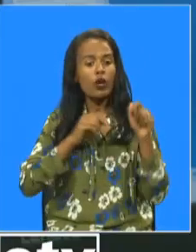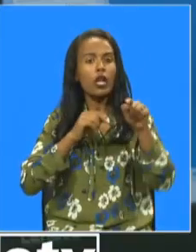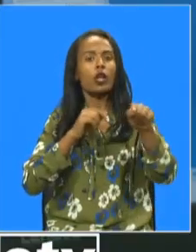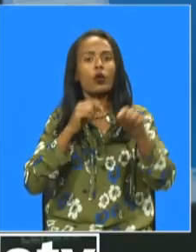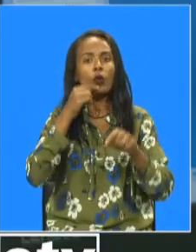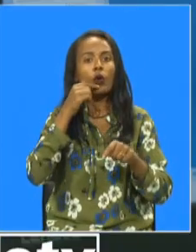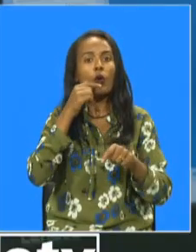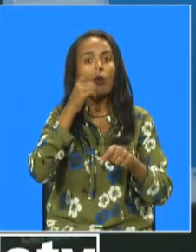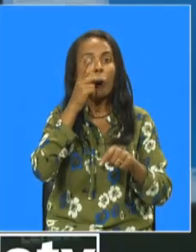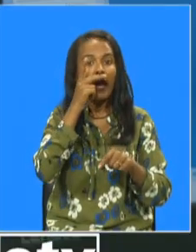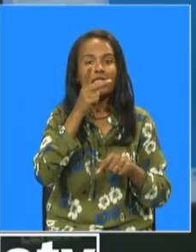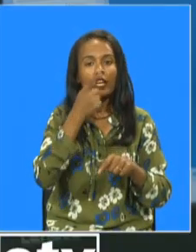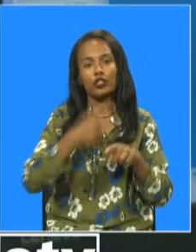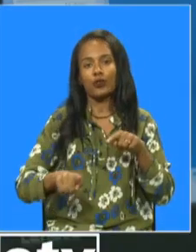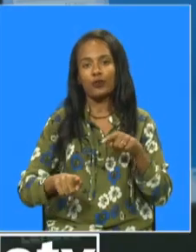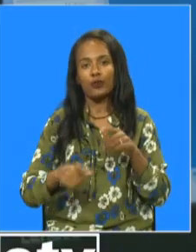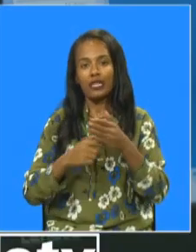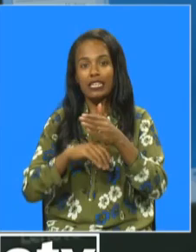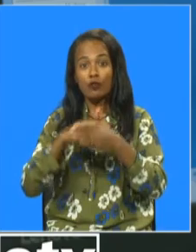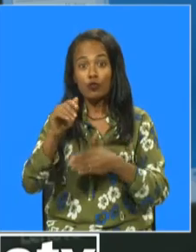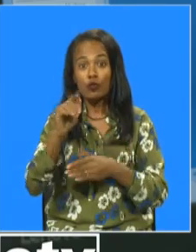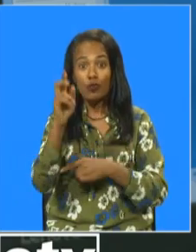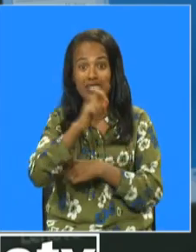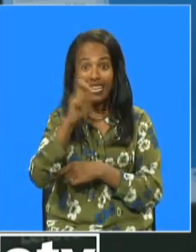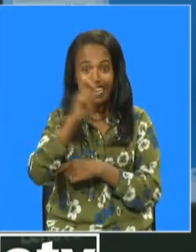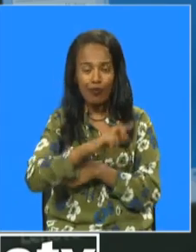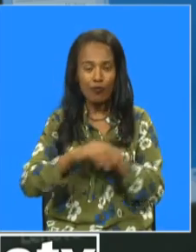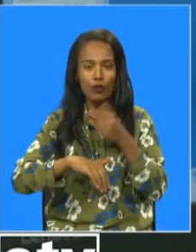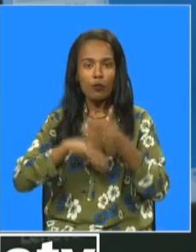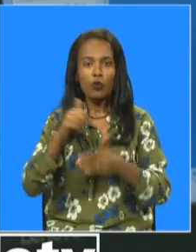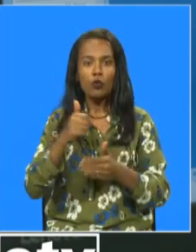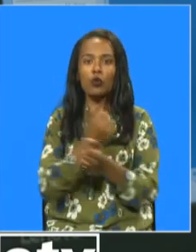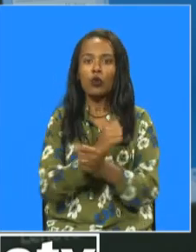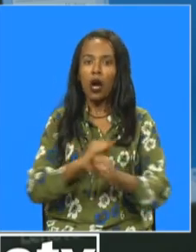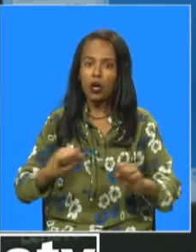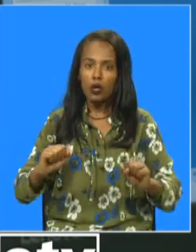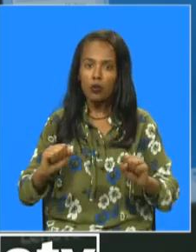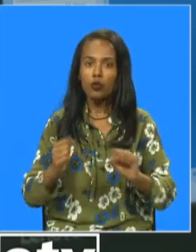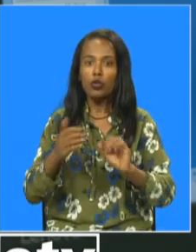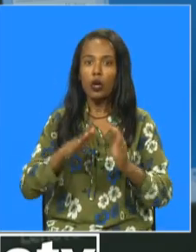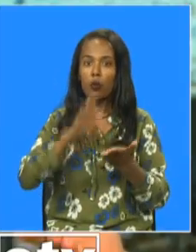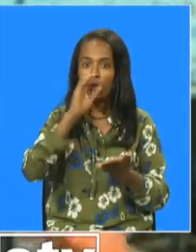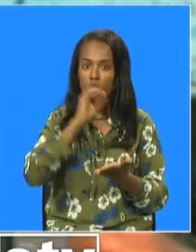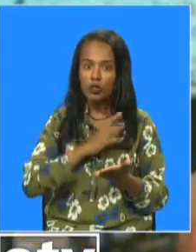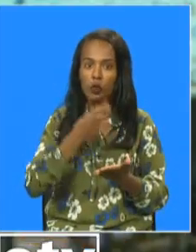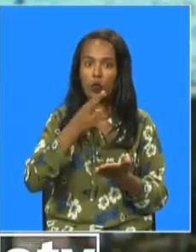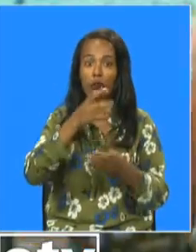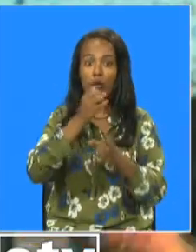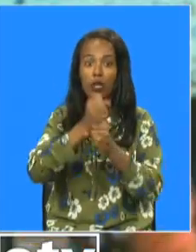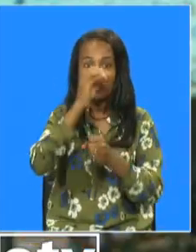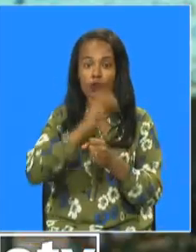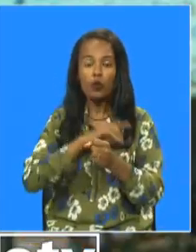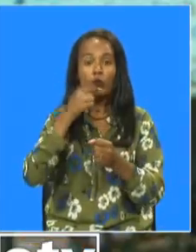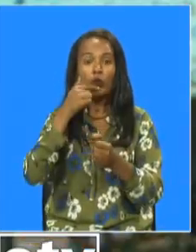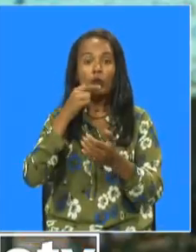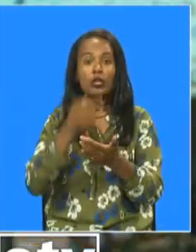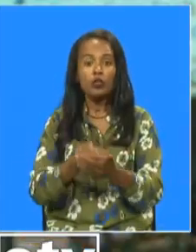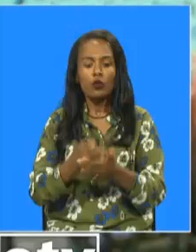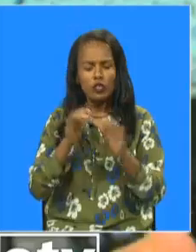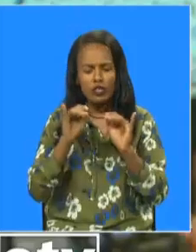ብሎ ማየት ግን አይችልም። ከዛ ውጪ በየቀኑ የሚወጡ የአገገሙ የሞተ ሰው ወይም ደግሞ የተያዘ ሰው የሚሉ መረጃዎችን